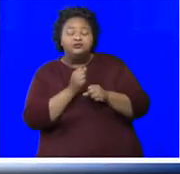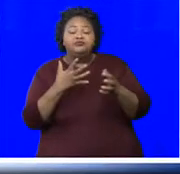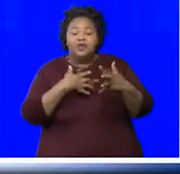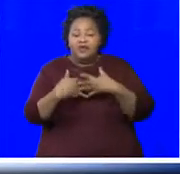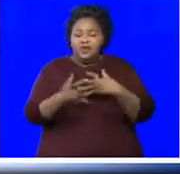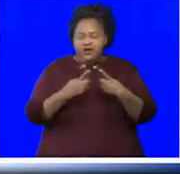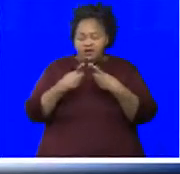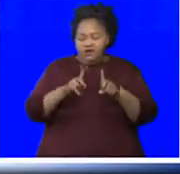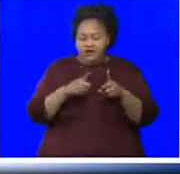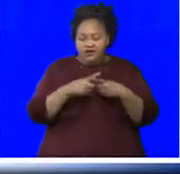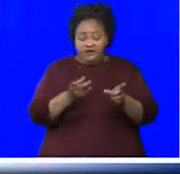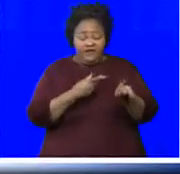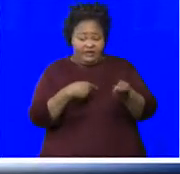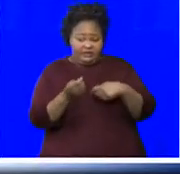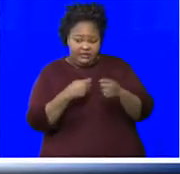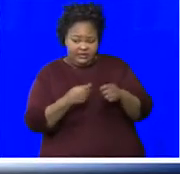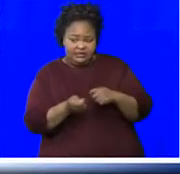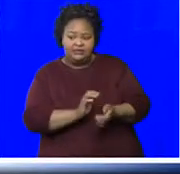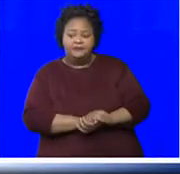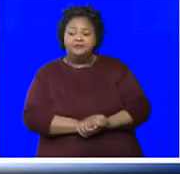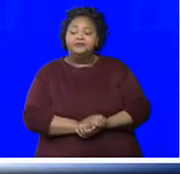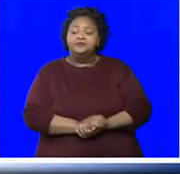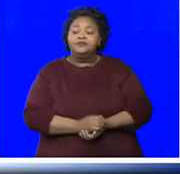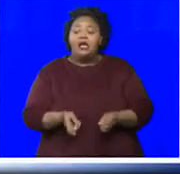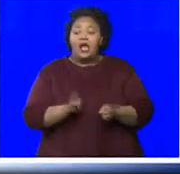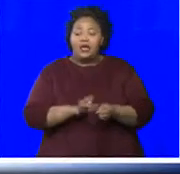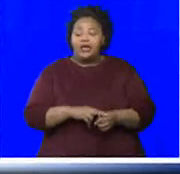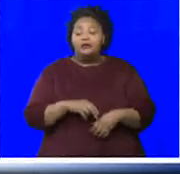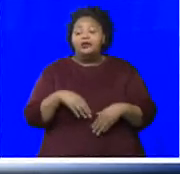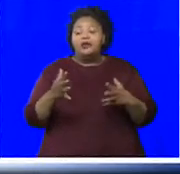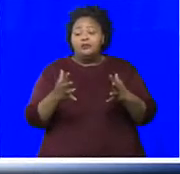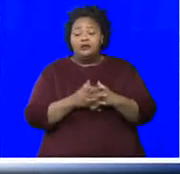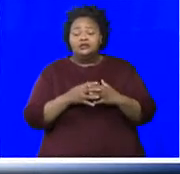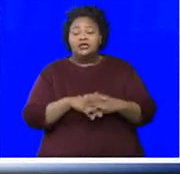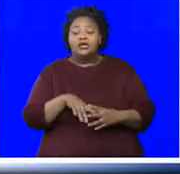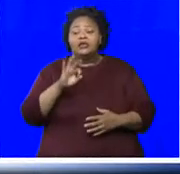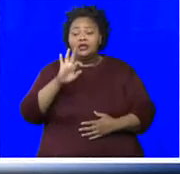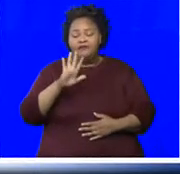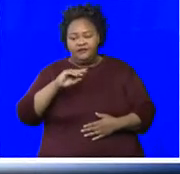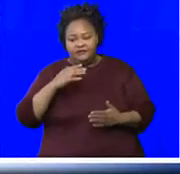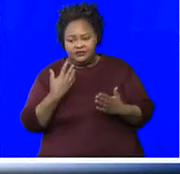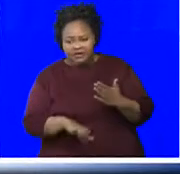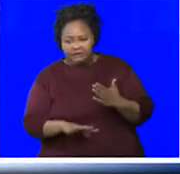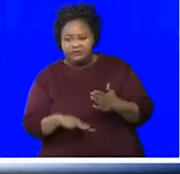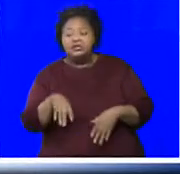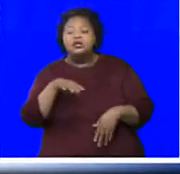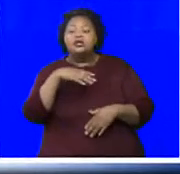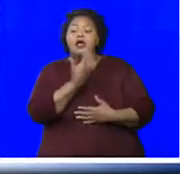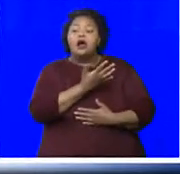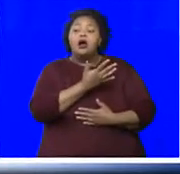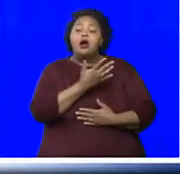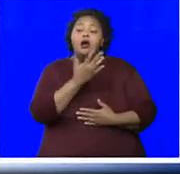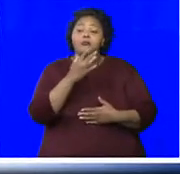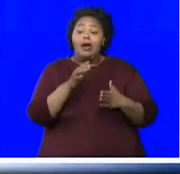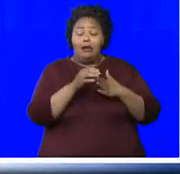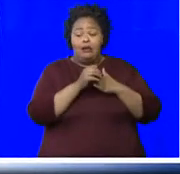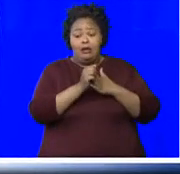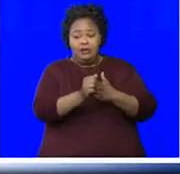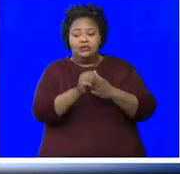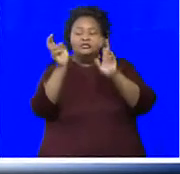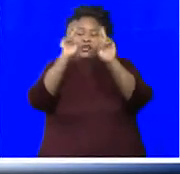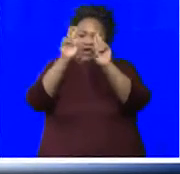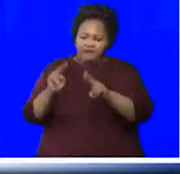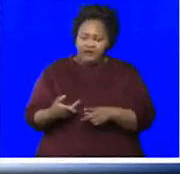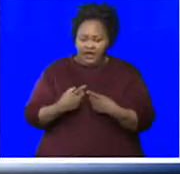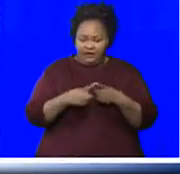tinkhulumiswano temhlangano yomashumi lamathathu nesihlanu webaholi bemave. Kulesivumelwano semave kuhloswe ukuthi